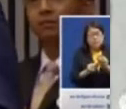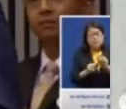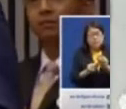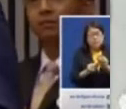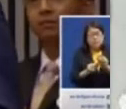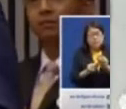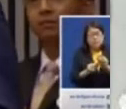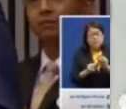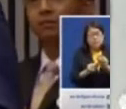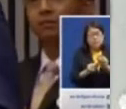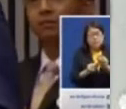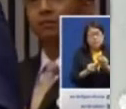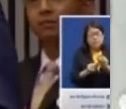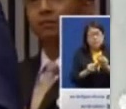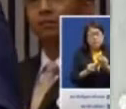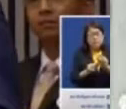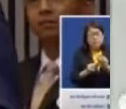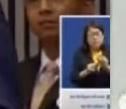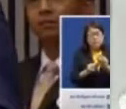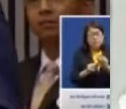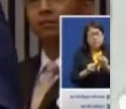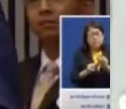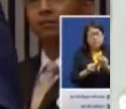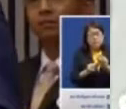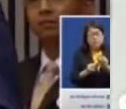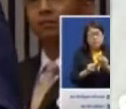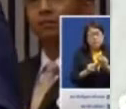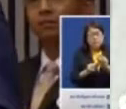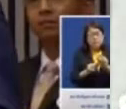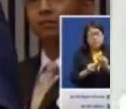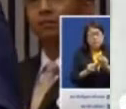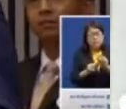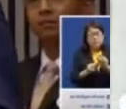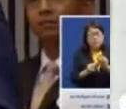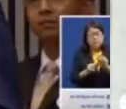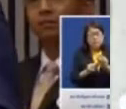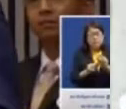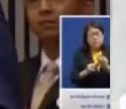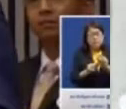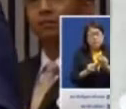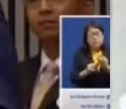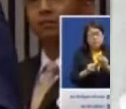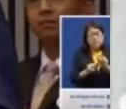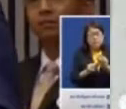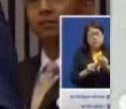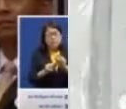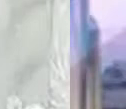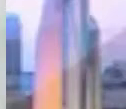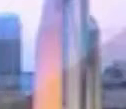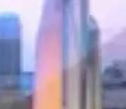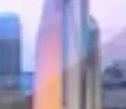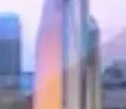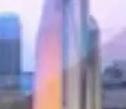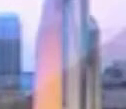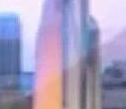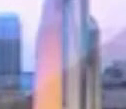เรื่องของผู้ที่ลี้ภัยนะคะเรื่องของผู้ลี้ภัยเนี่ยการลี้ภัยของเขาส่วนใหญ่ก็จะลี้ภัยไปออกนอกประเทศ